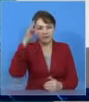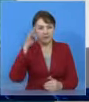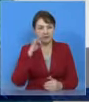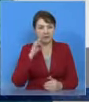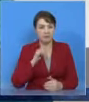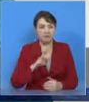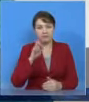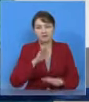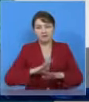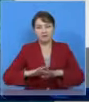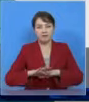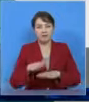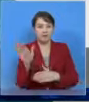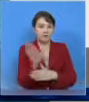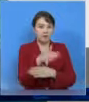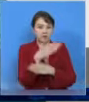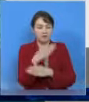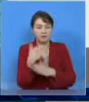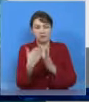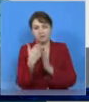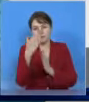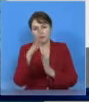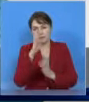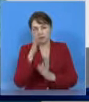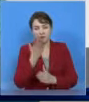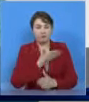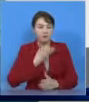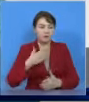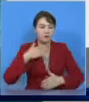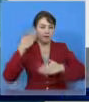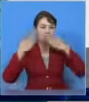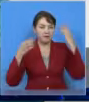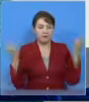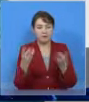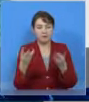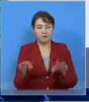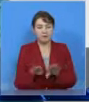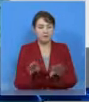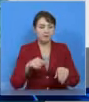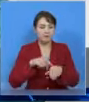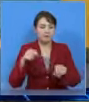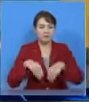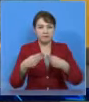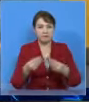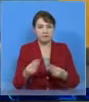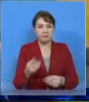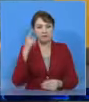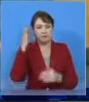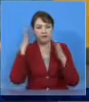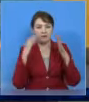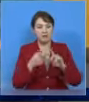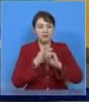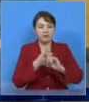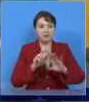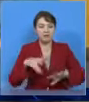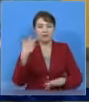елінің біздің дейтін туымыз көкке желбіреткен біз қуануымыз керекпіз. Оларға да сол сезімді беруіміз керекпіз деп ойлаймын. Олар ел